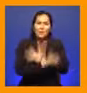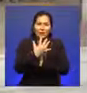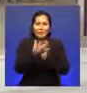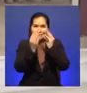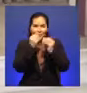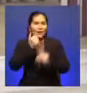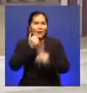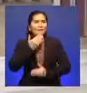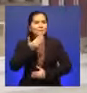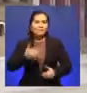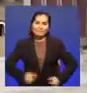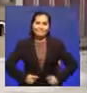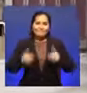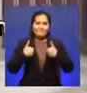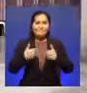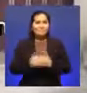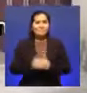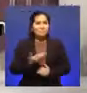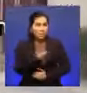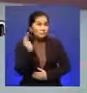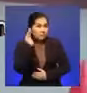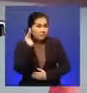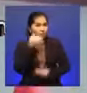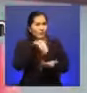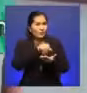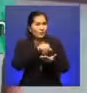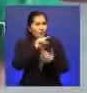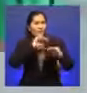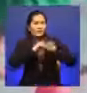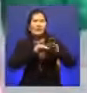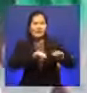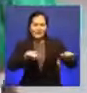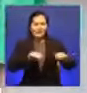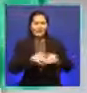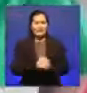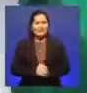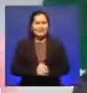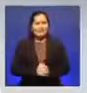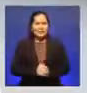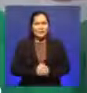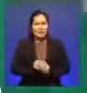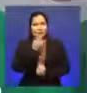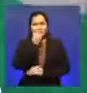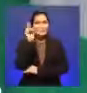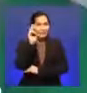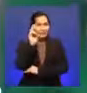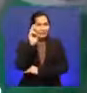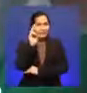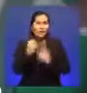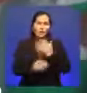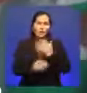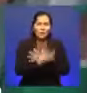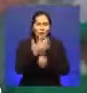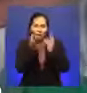วิตเชื่อไหมครับว่าที่ศูนย์พัฒนาเด็กเล็กบ้านบาลูกาแห่งนี้แม้แต่เวลาอาหารกลางวันก็ยังเป็นโอกาส